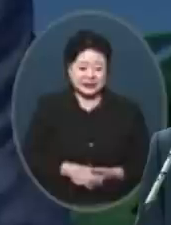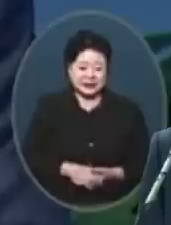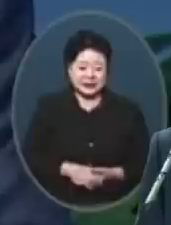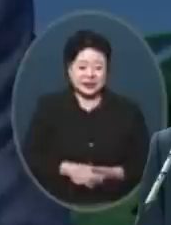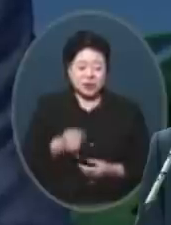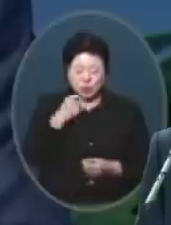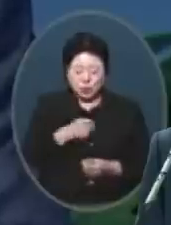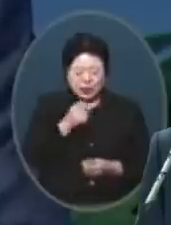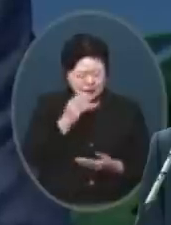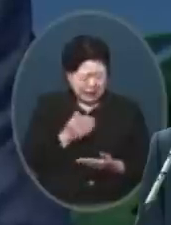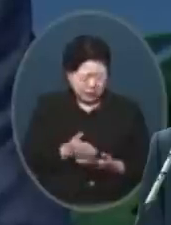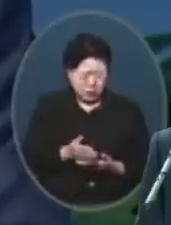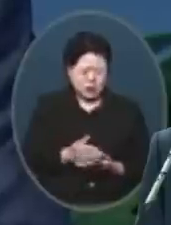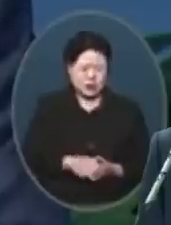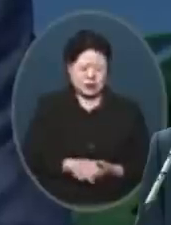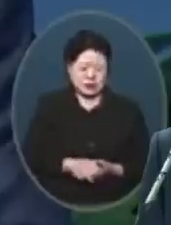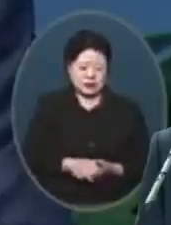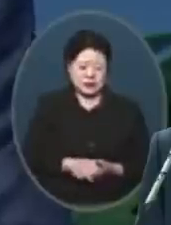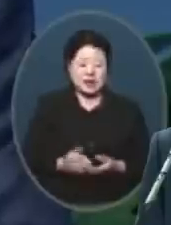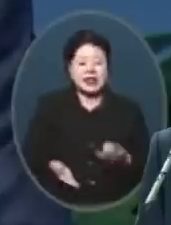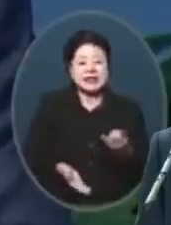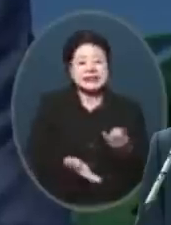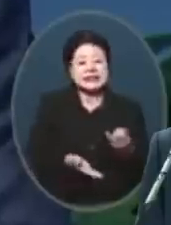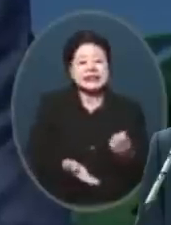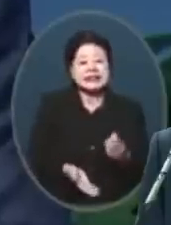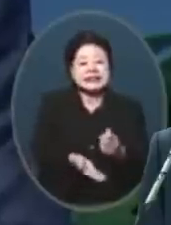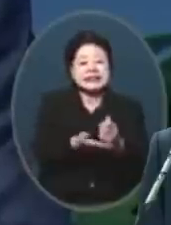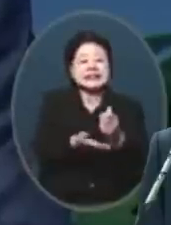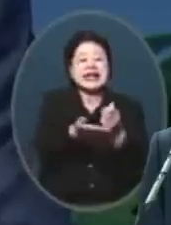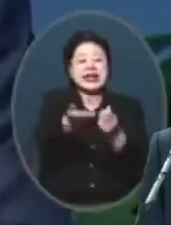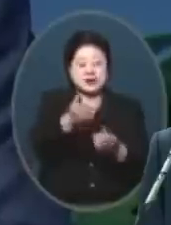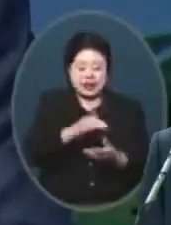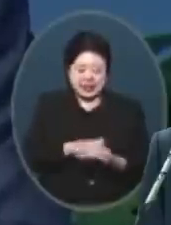욕만 하지 말고 칭찬을 해줘야 돼요.